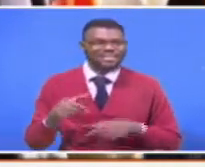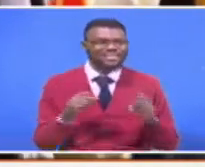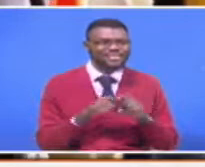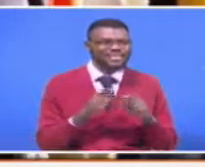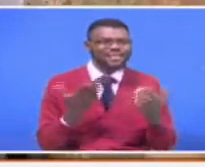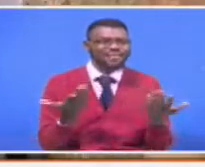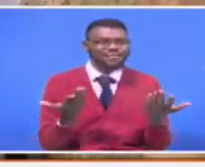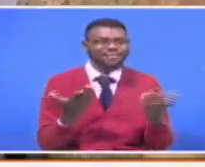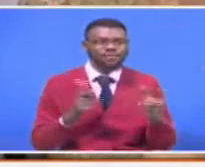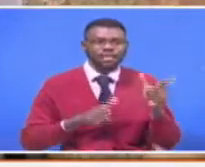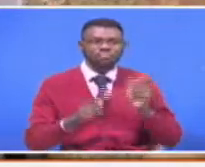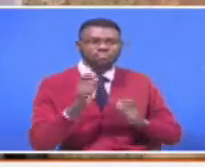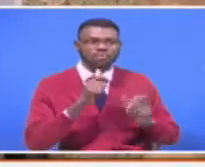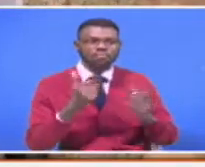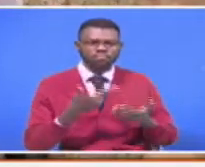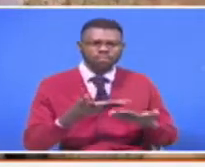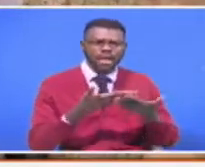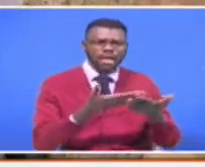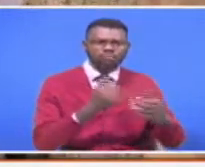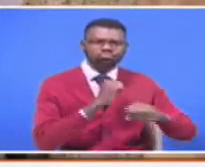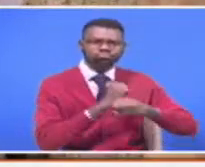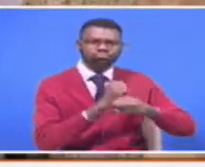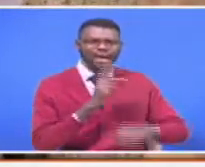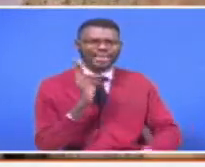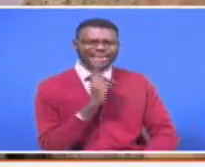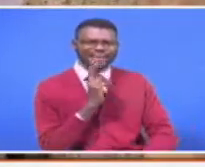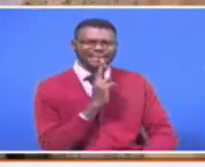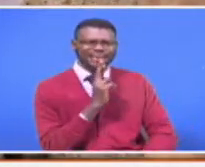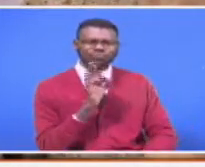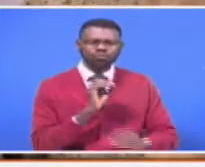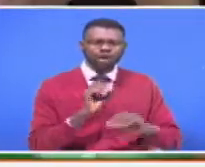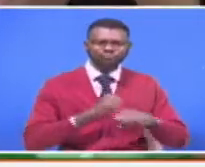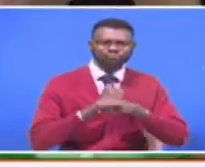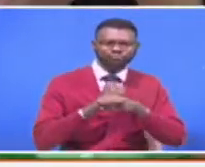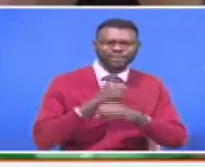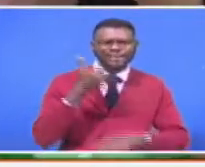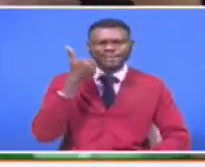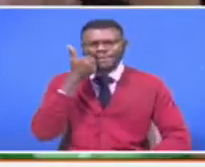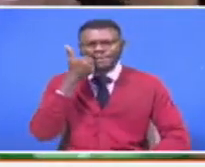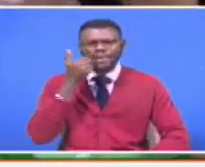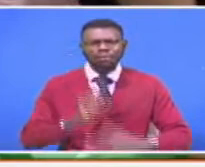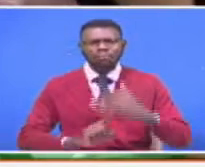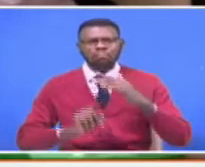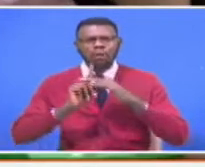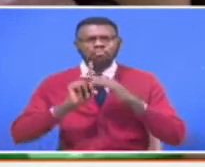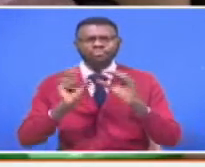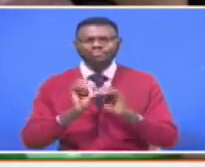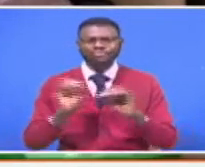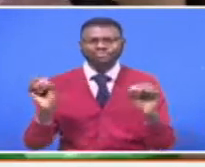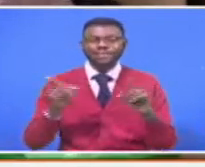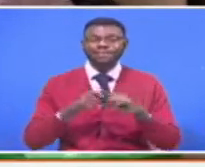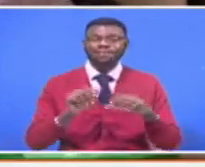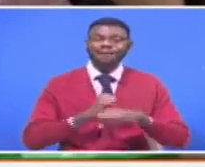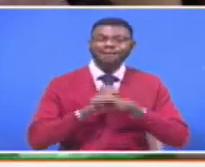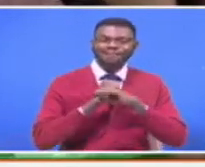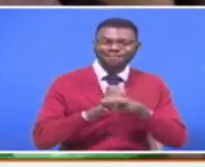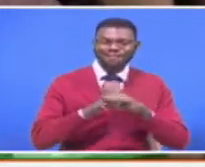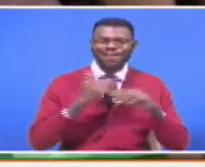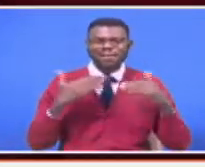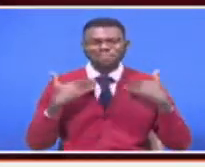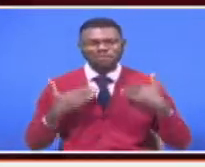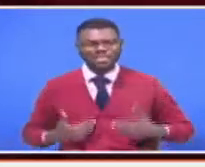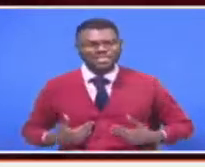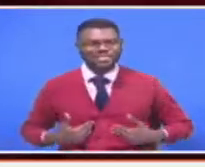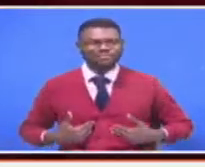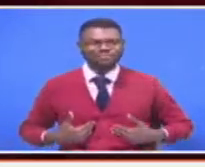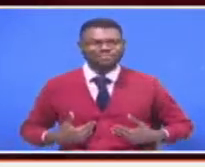husaidia kupunguza hatari ya mtoto kupata maradhi mbalimbali, na vile vile yanakuwa na kinga mwili ambazo husaidia mwili